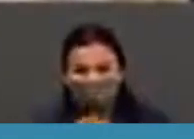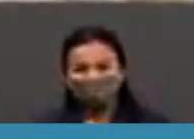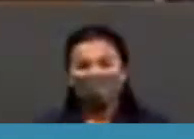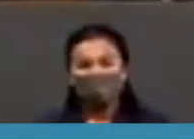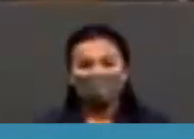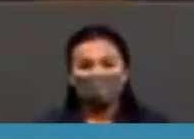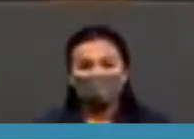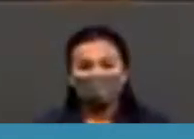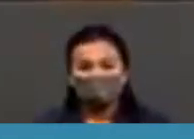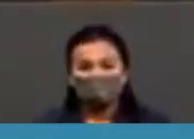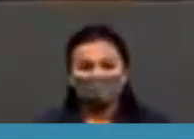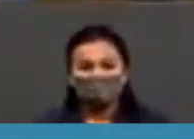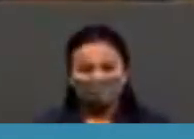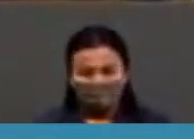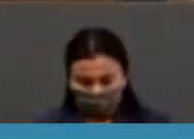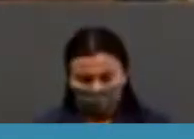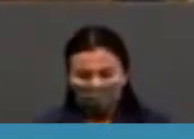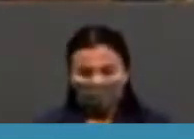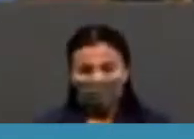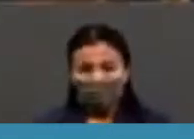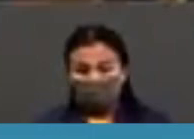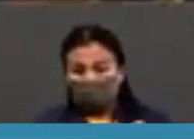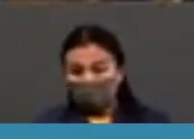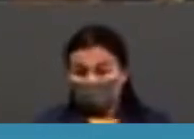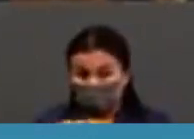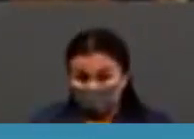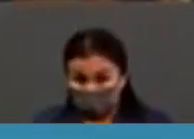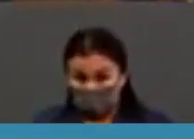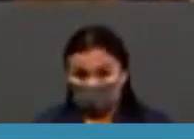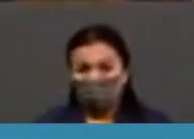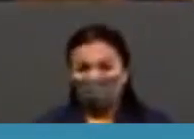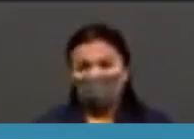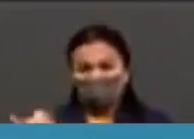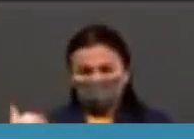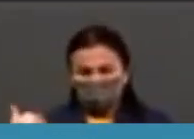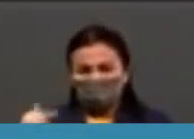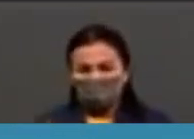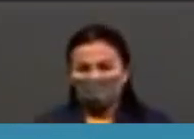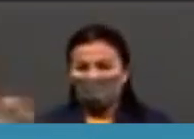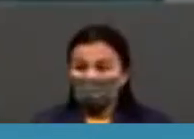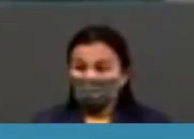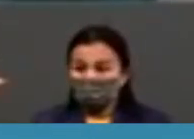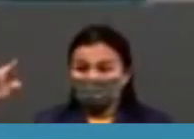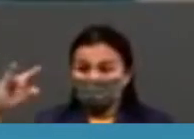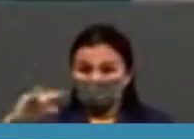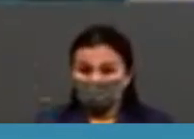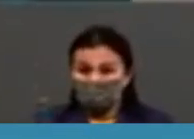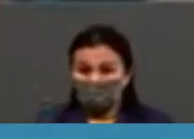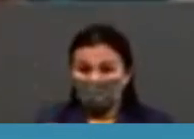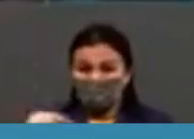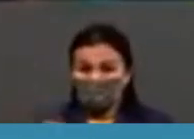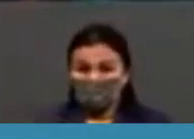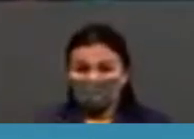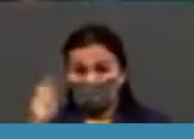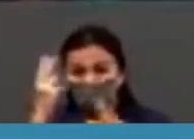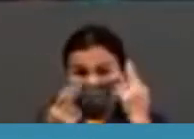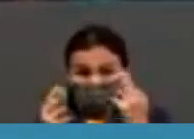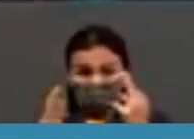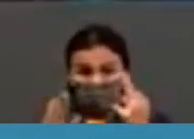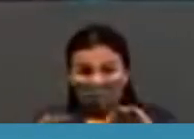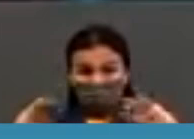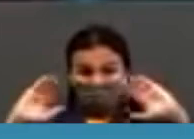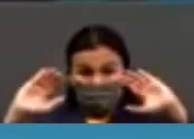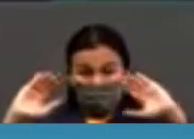300,000 ล้านบาทหลักๆที่เขาสนใจก็คืออุตสาหกรรมที่อยู่ในพื้นที่เขตพัฒนาพิเศษภาคตะวันออกหรือว่า EEC ในส่วนตร